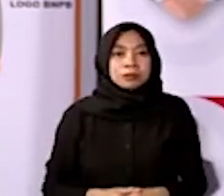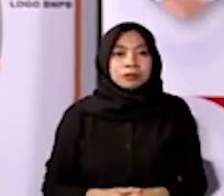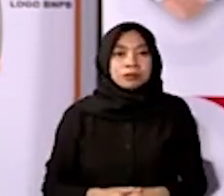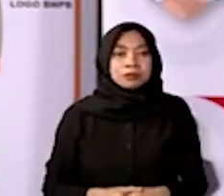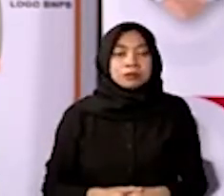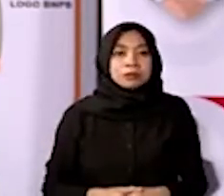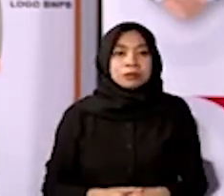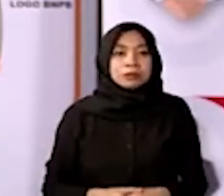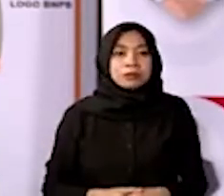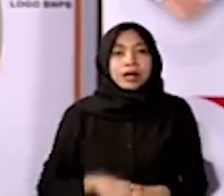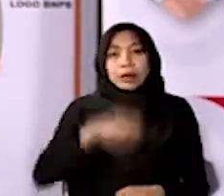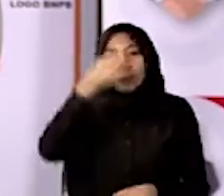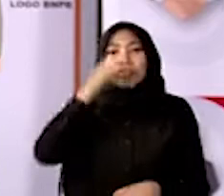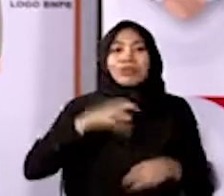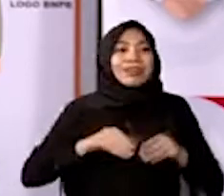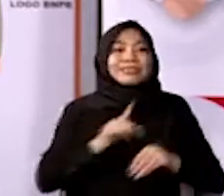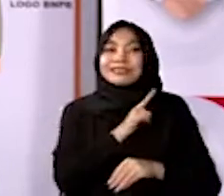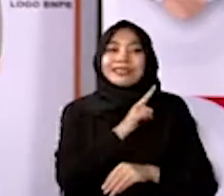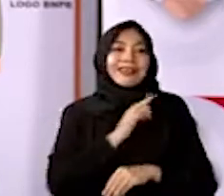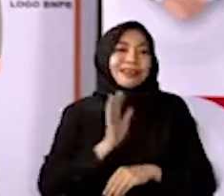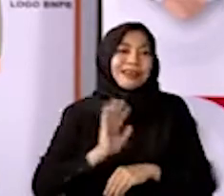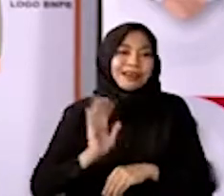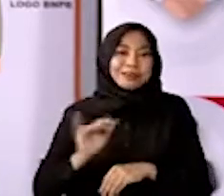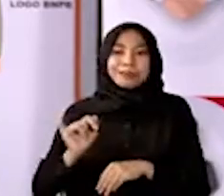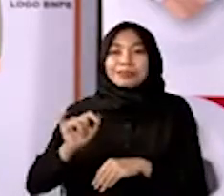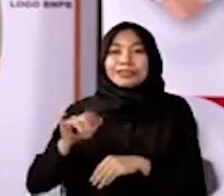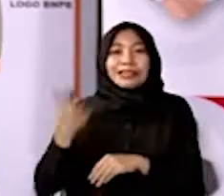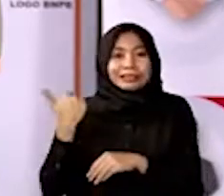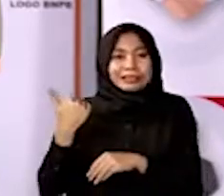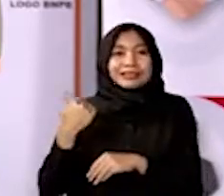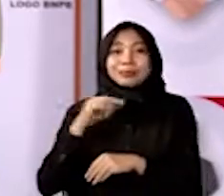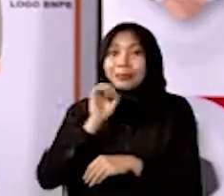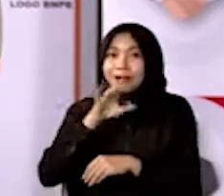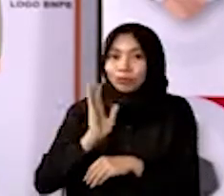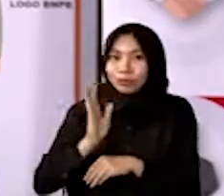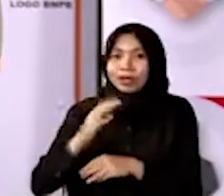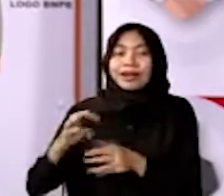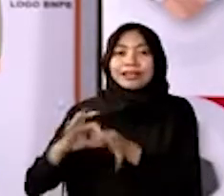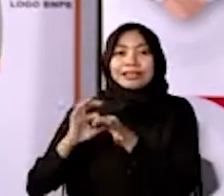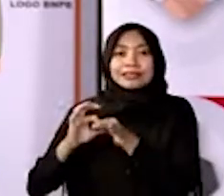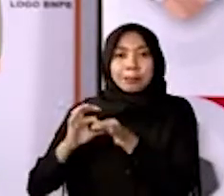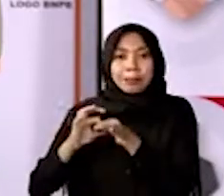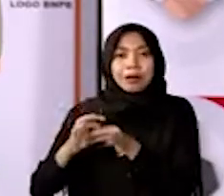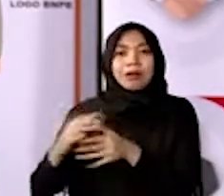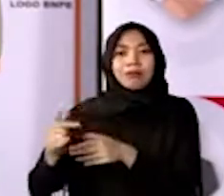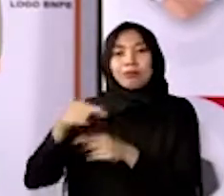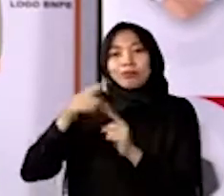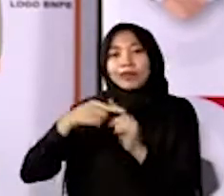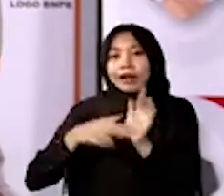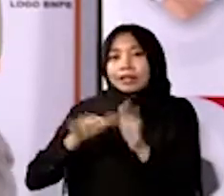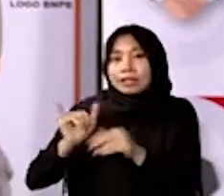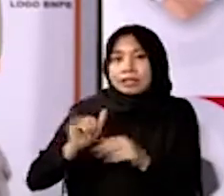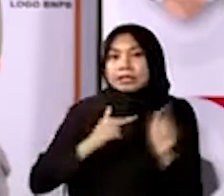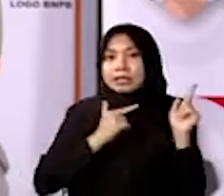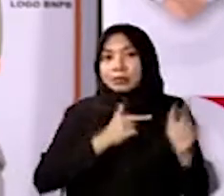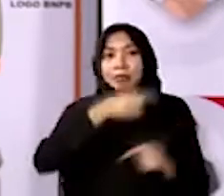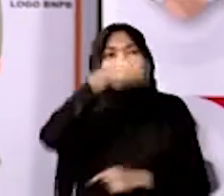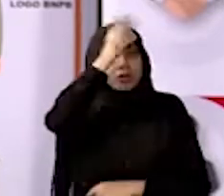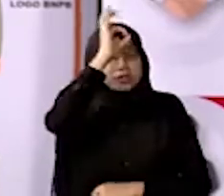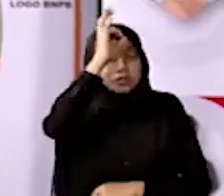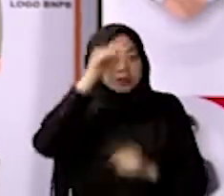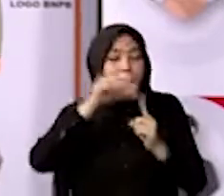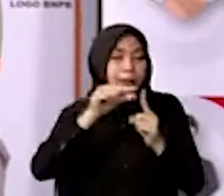tidak bekerja sendiri Tentunya bersama-sama saya katakan tadi dengan ee TNI kemudian dengan Satpol PP